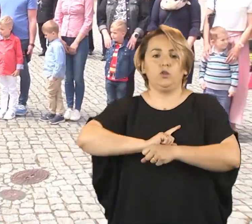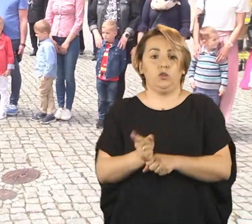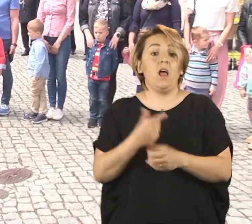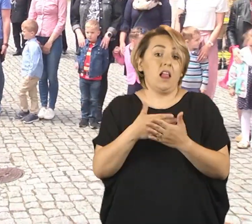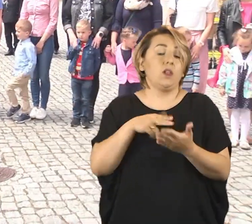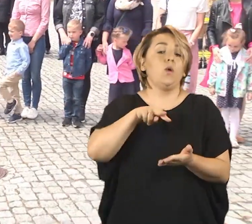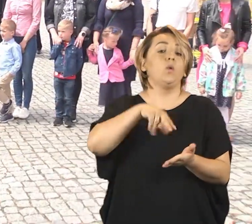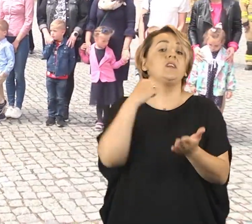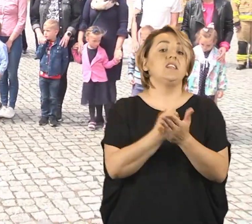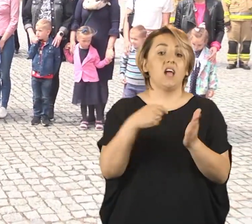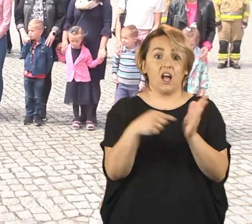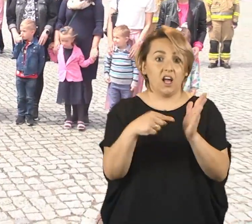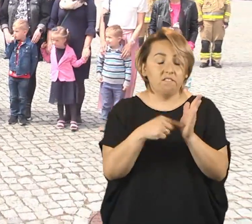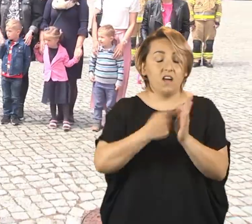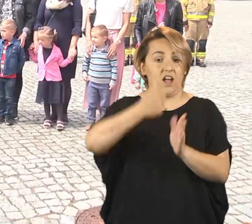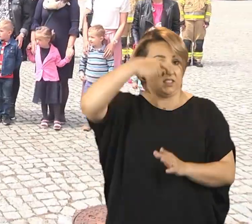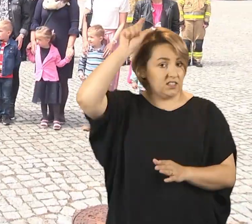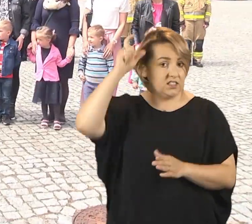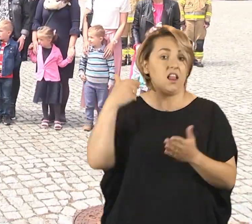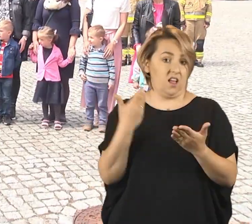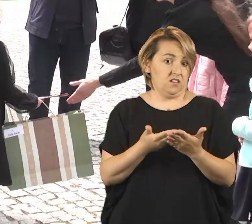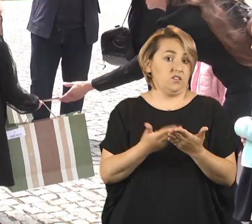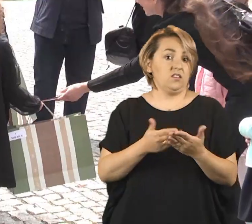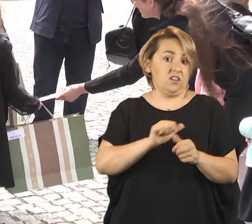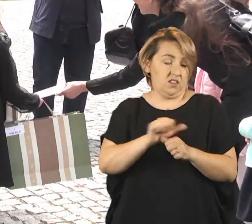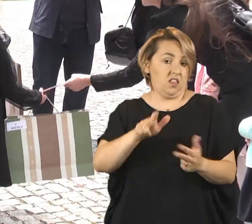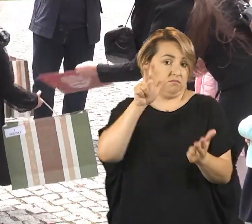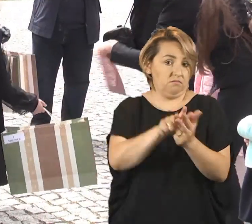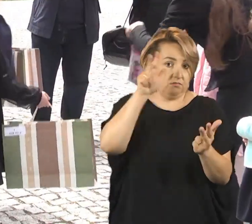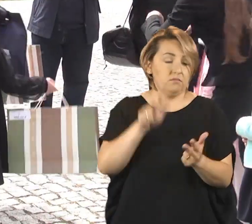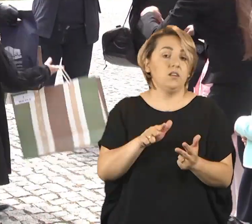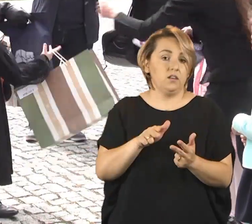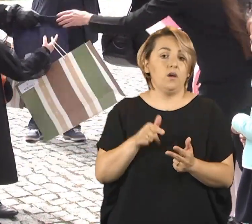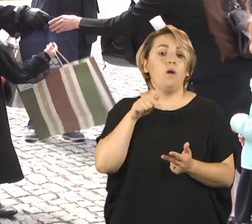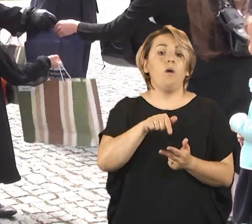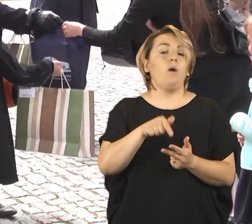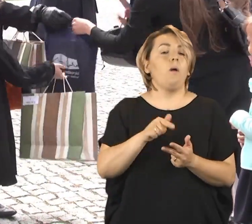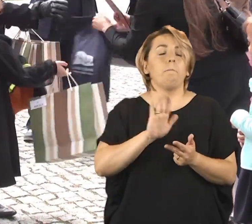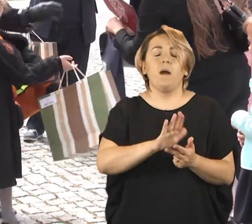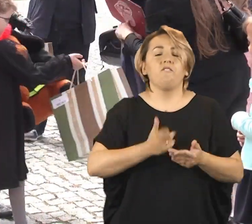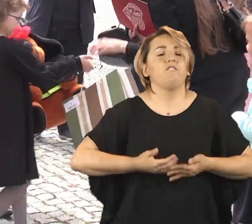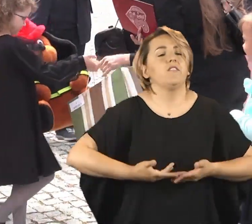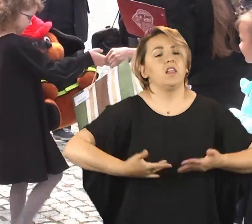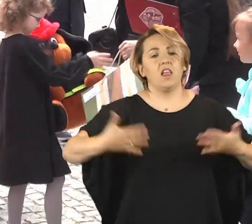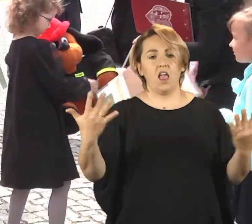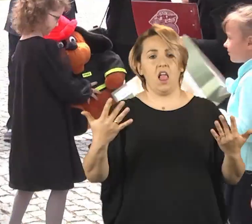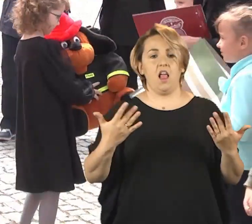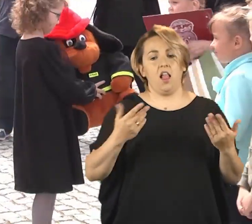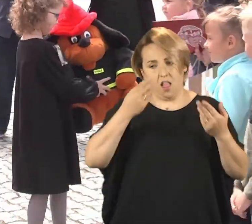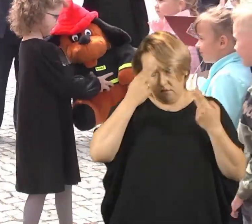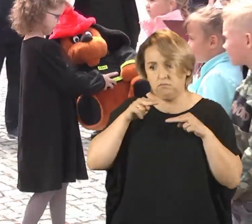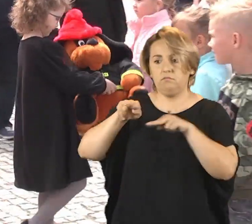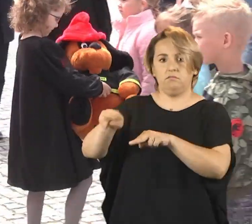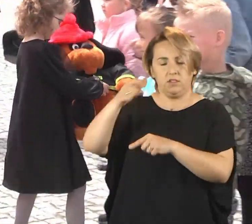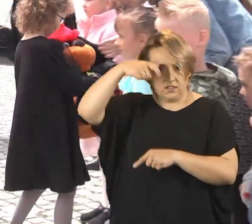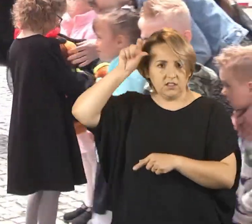ustawa w tej chwili dla strażaków została uchwalona, która ma wiele, wiele takich